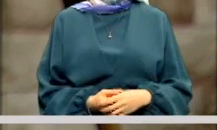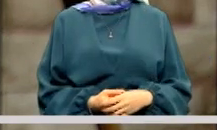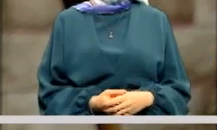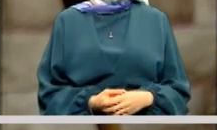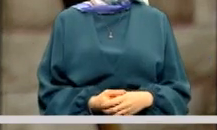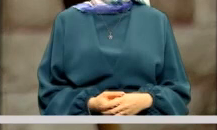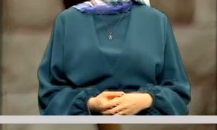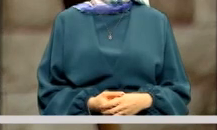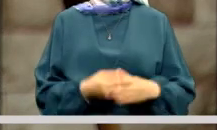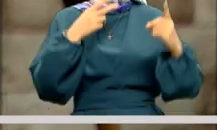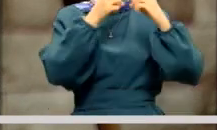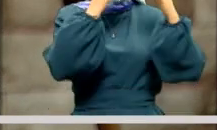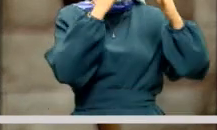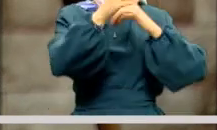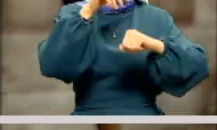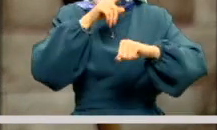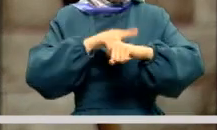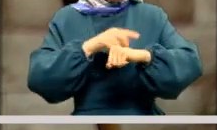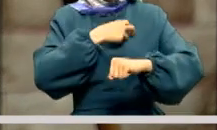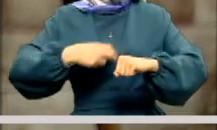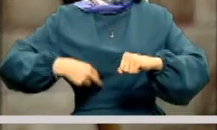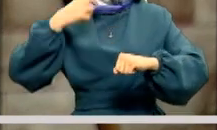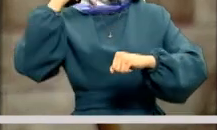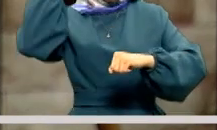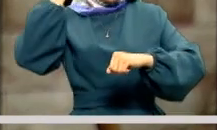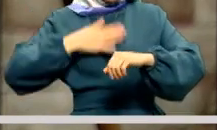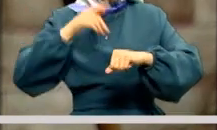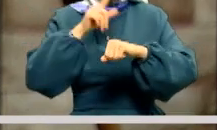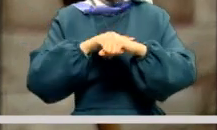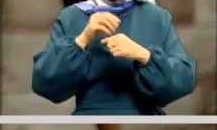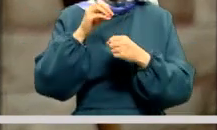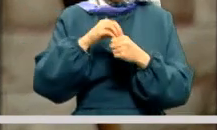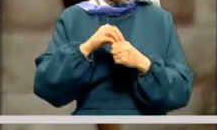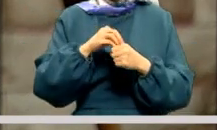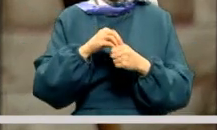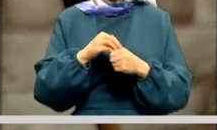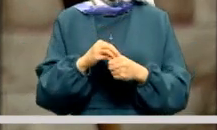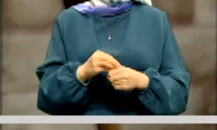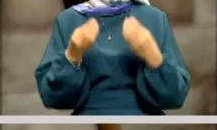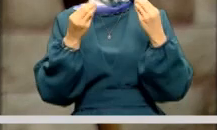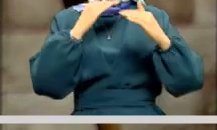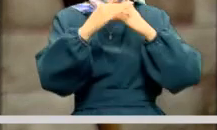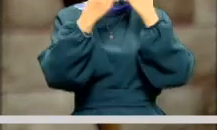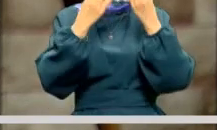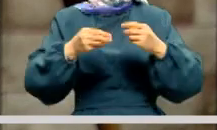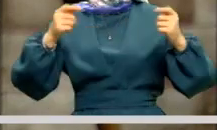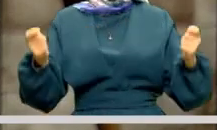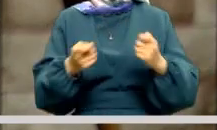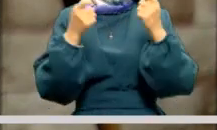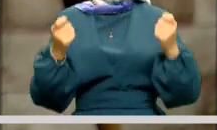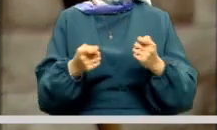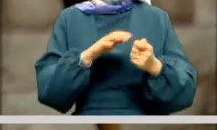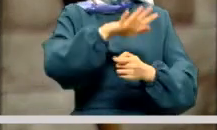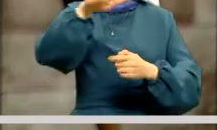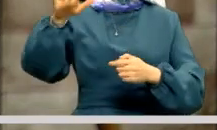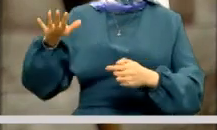sahabe döneminde Peygamberimiz dönemindeki Erdemli topluluk olma gayreti içerisinde her bireyimize